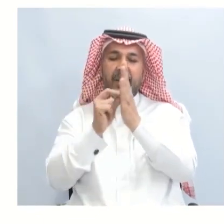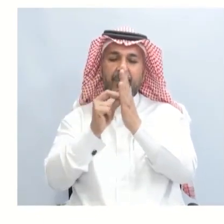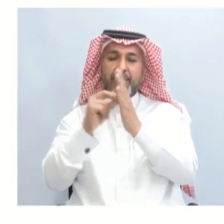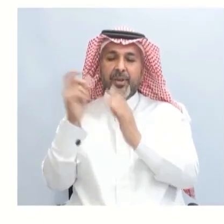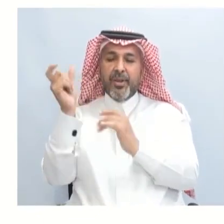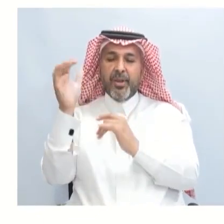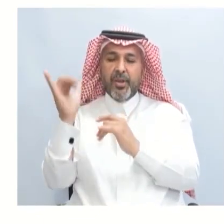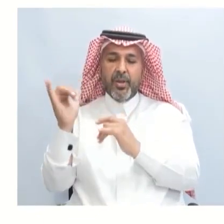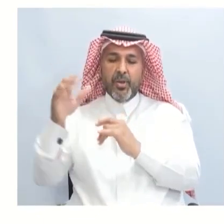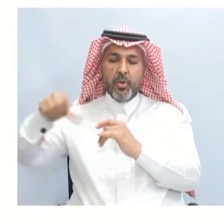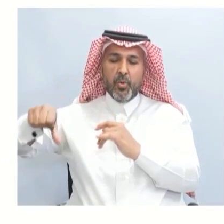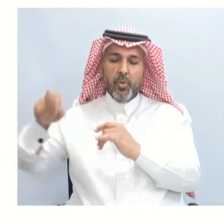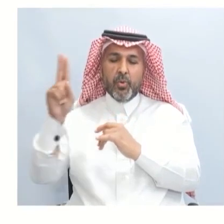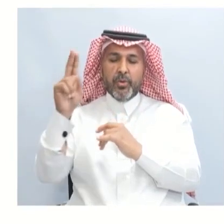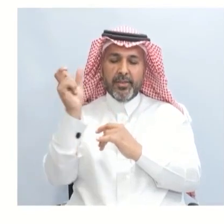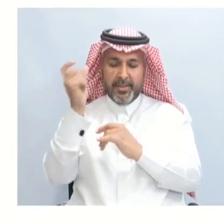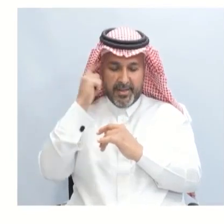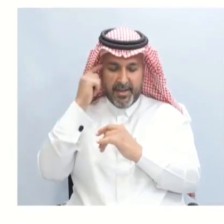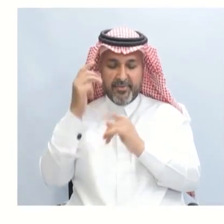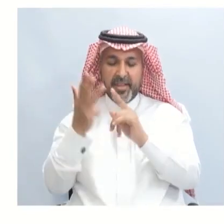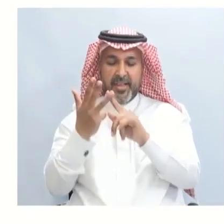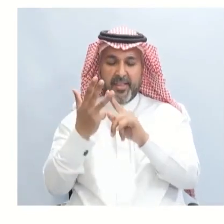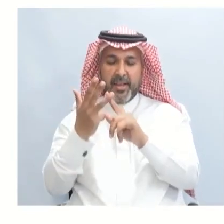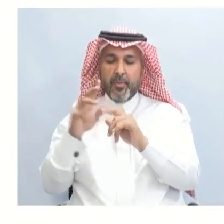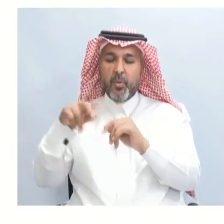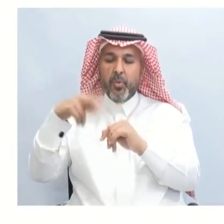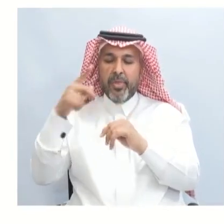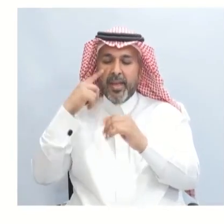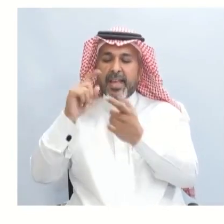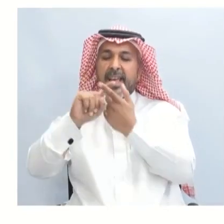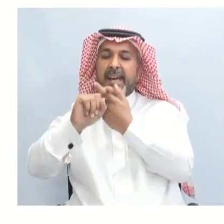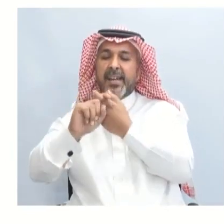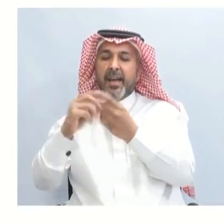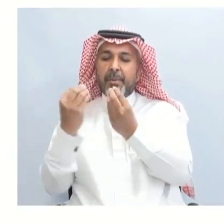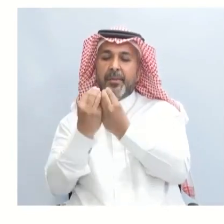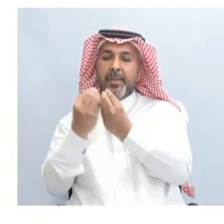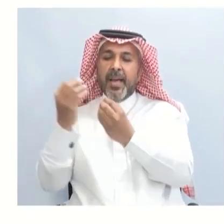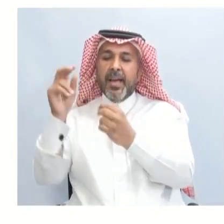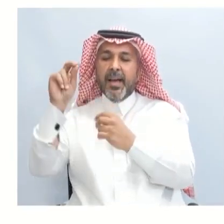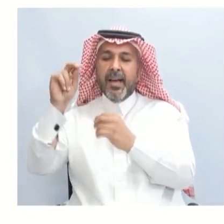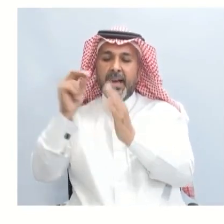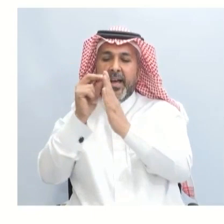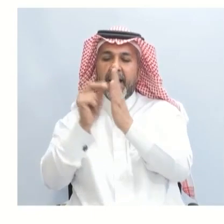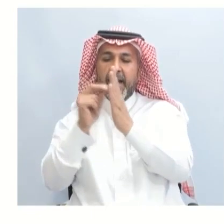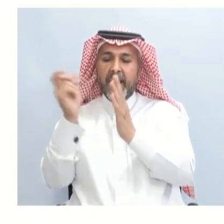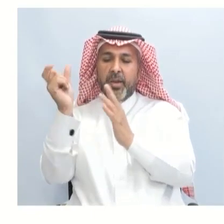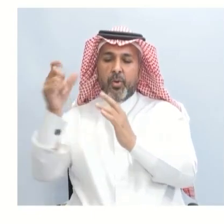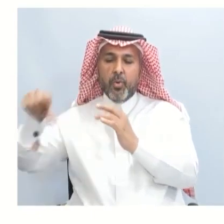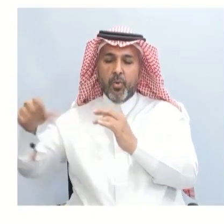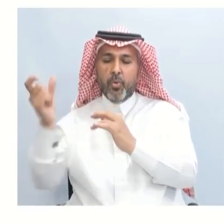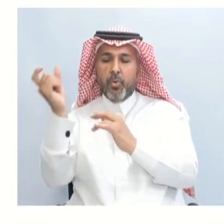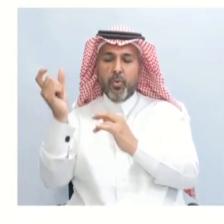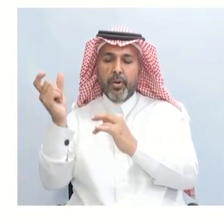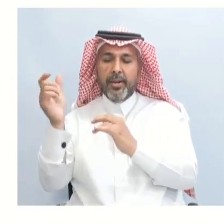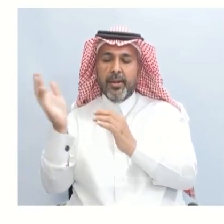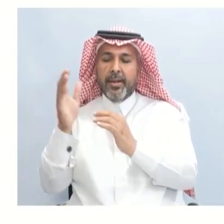قوانين نيوتن بقانون كيبلر تي تساوي 2 باي وهي معادله جدا مهمه 2 باي جذر تربيعي ار تكعيب على الجي في